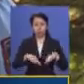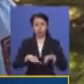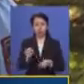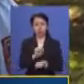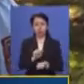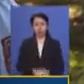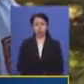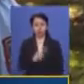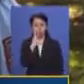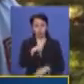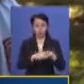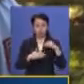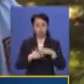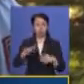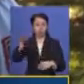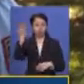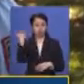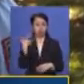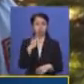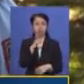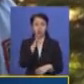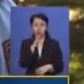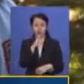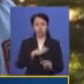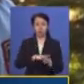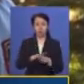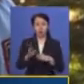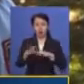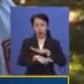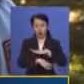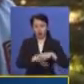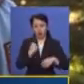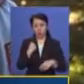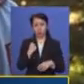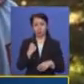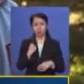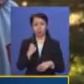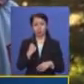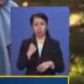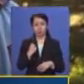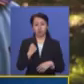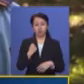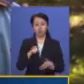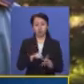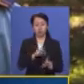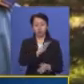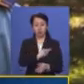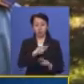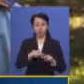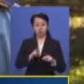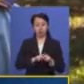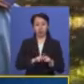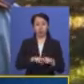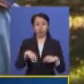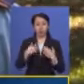Как показывает практика прошлых лет, к совершению краж и хищением причастны работники, которых